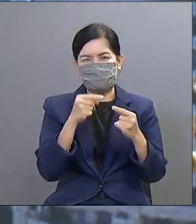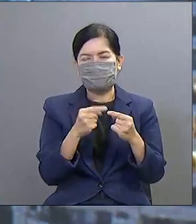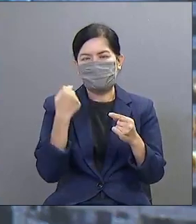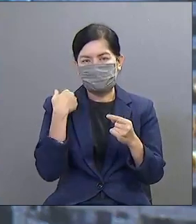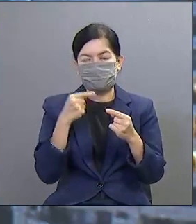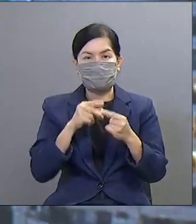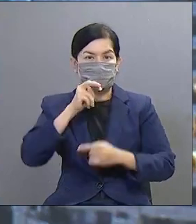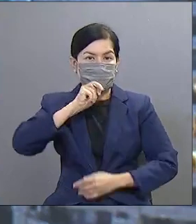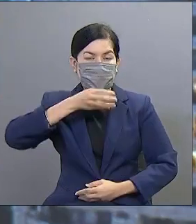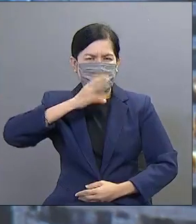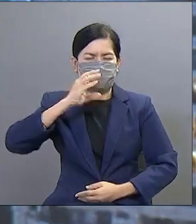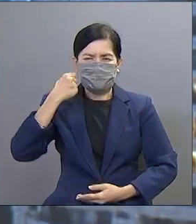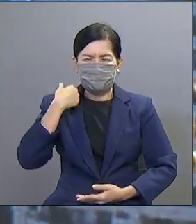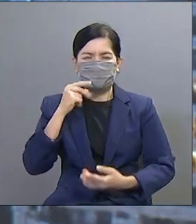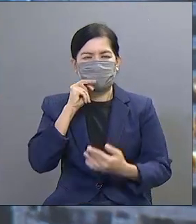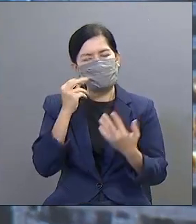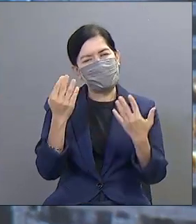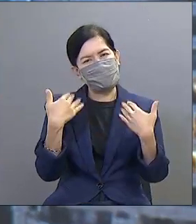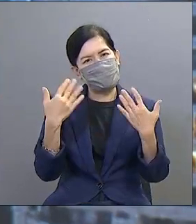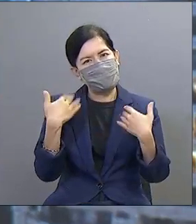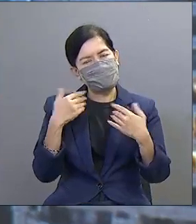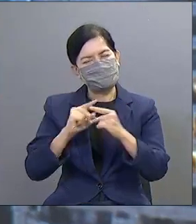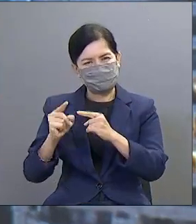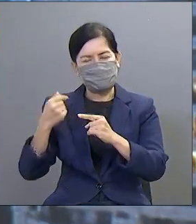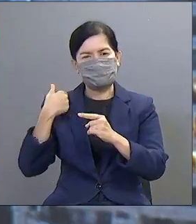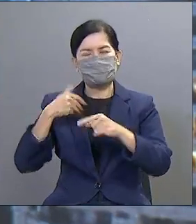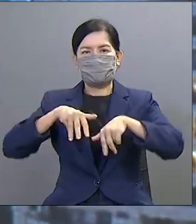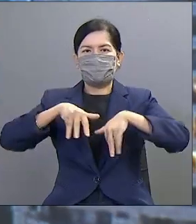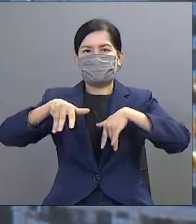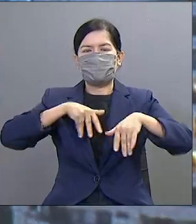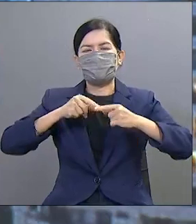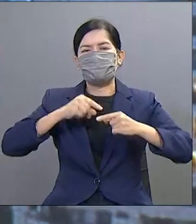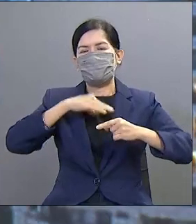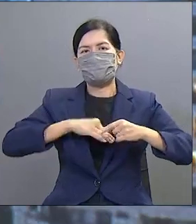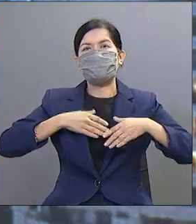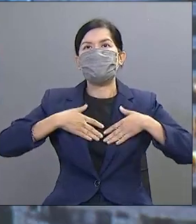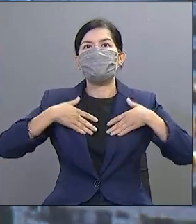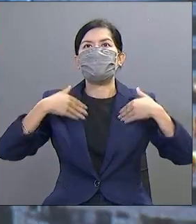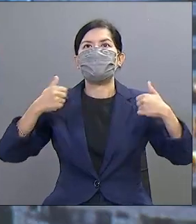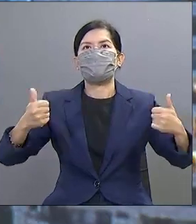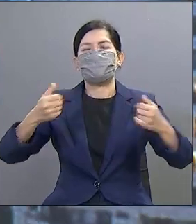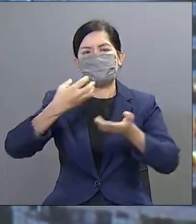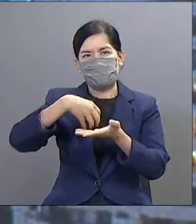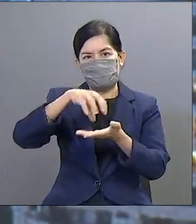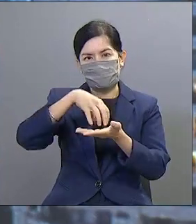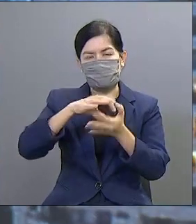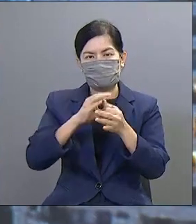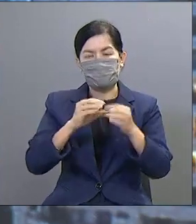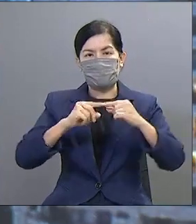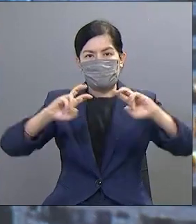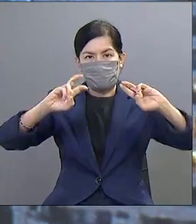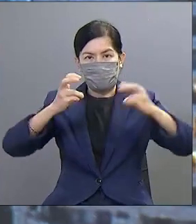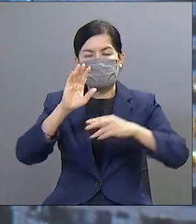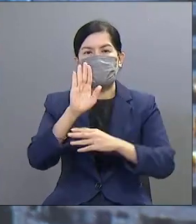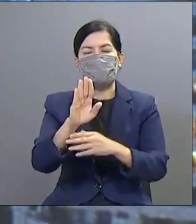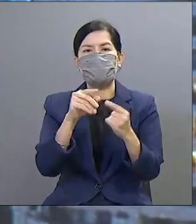ีน้ำมาินน้ำใช้แบบนี้กทำให quaseellในพื้ที่ Happyนเองค่ะและทงหมดนี้ก็คือเรื่องราวดีๆ ในช่วมประเด็นสังคมวันนี้ค่ะ